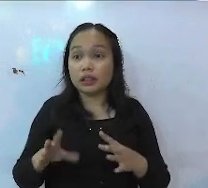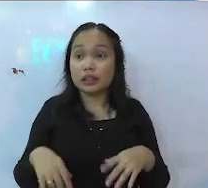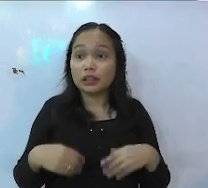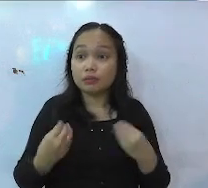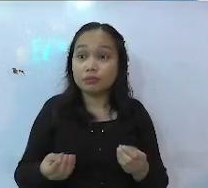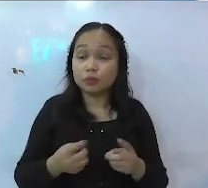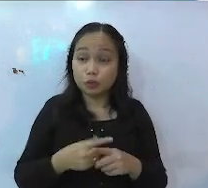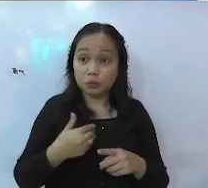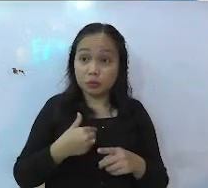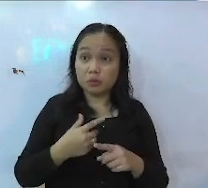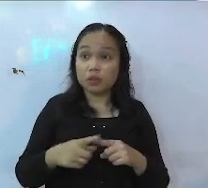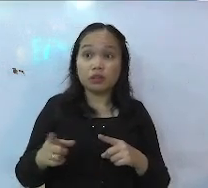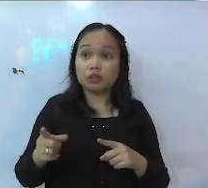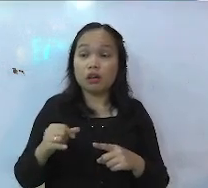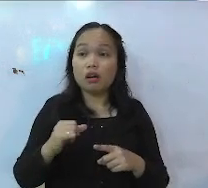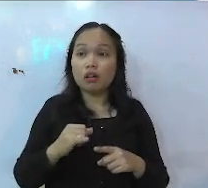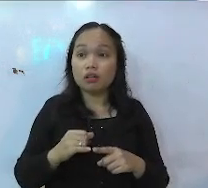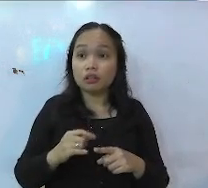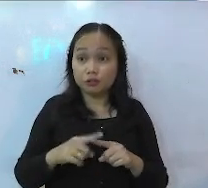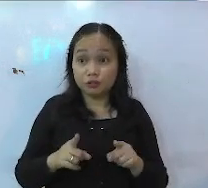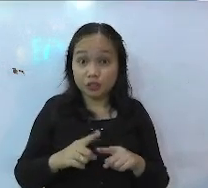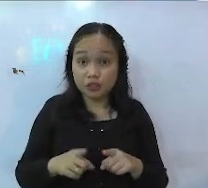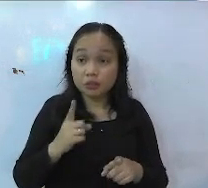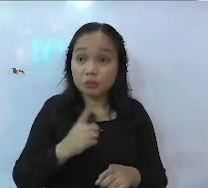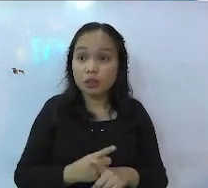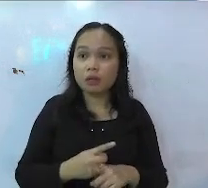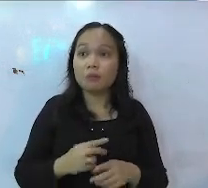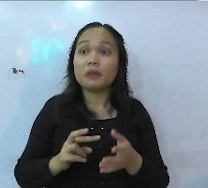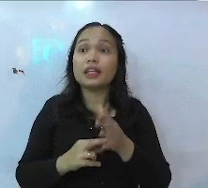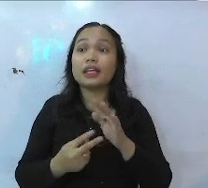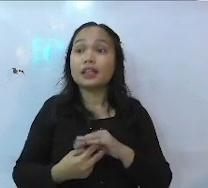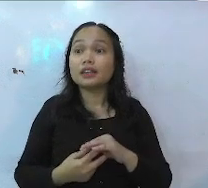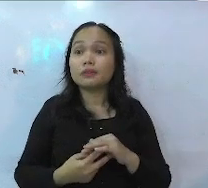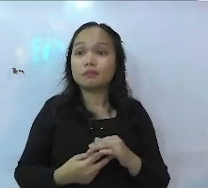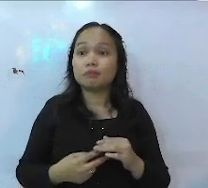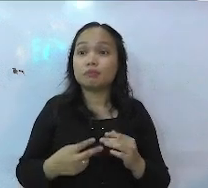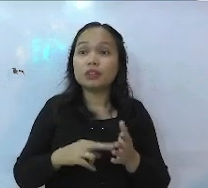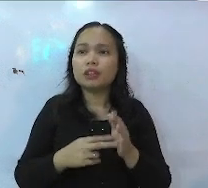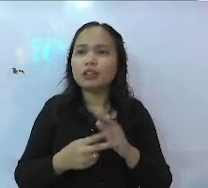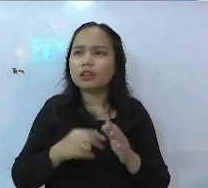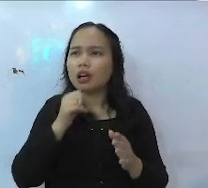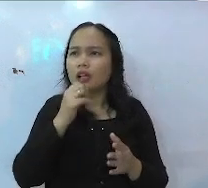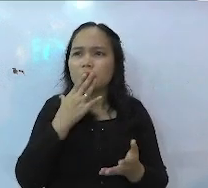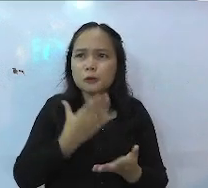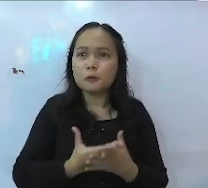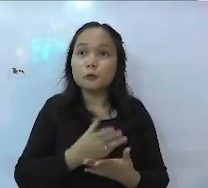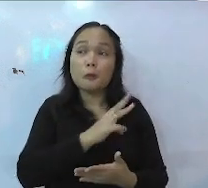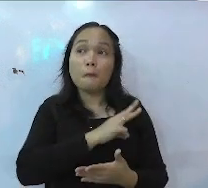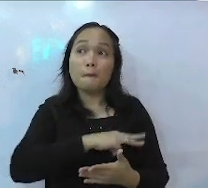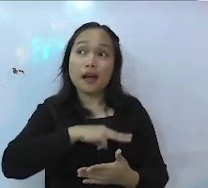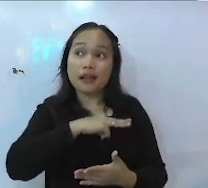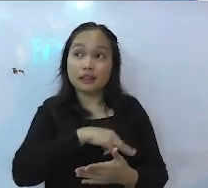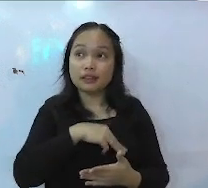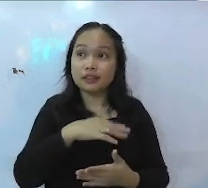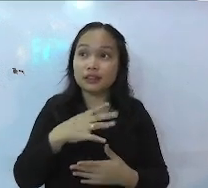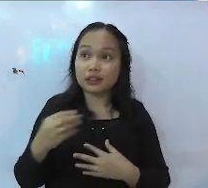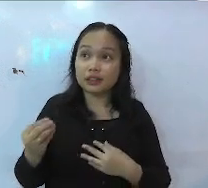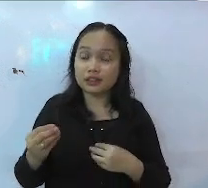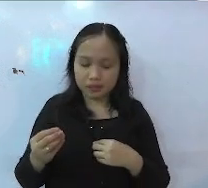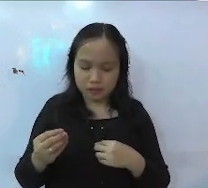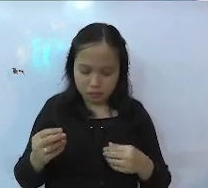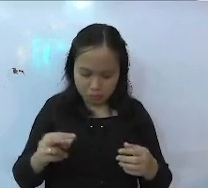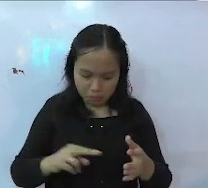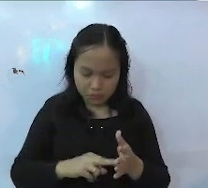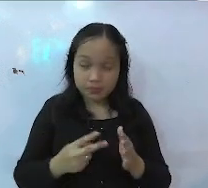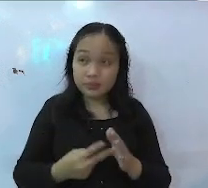nagpasalamat na ako Ibang klaseng abnormality na yon tawag doun hindi pagiging good hindi yun Good manners and right conduct tawag doun tamang